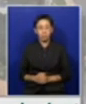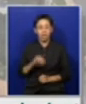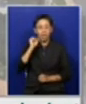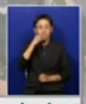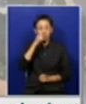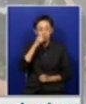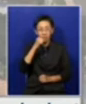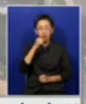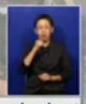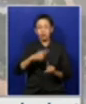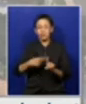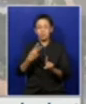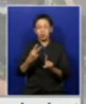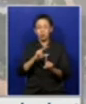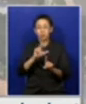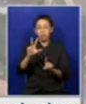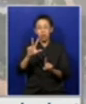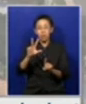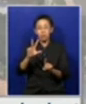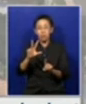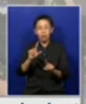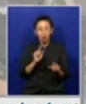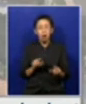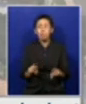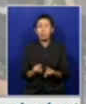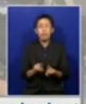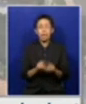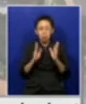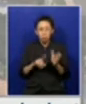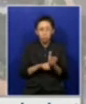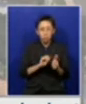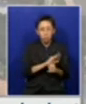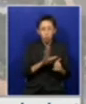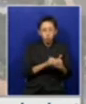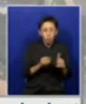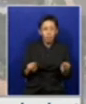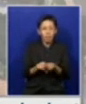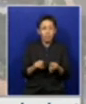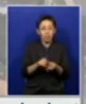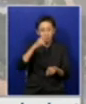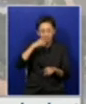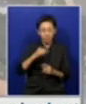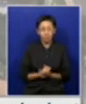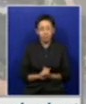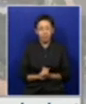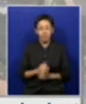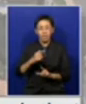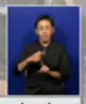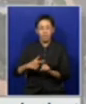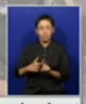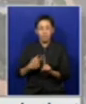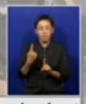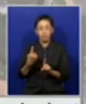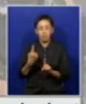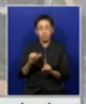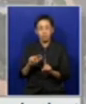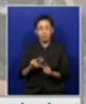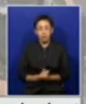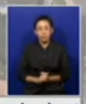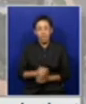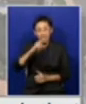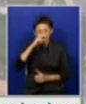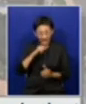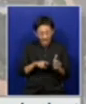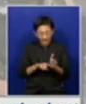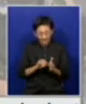3กุมภาพันธ์เขาเริ่มพบคนไข้พร้อมเรานะครับวันที่13มีนาคมมกราคมประเทศไทยเจอคน